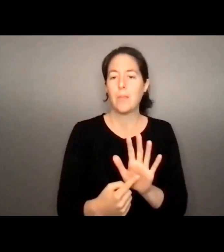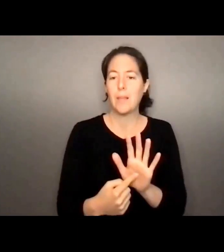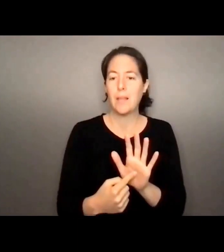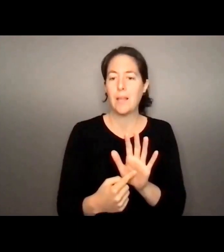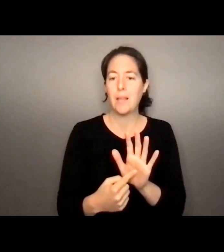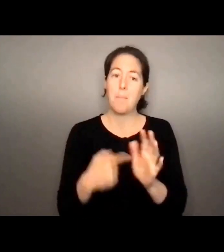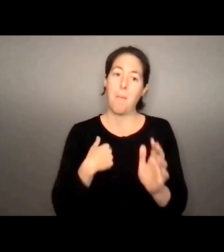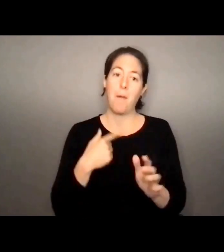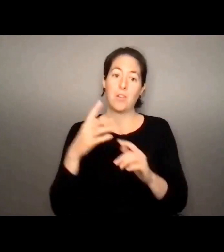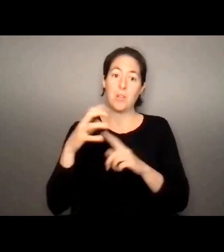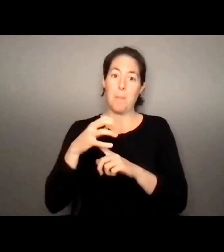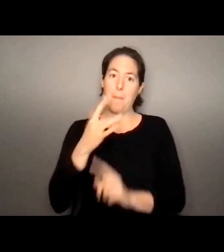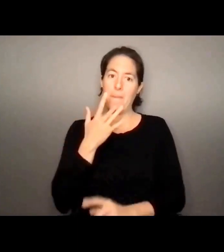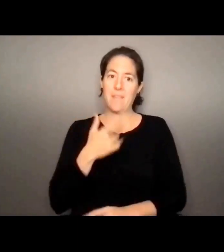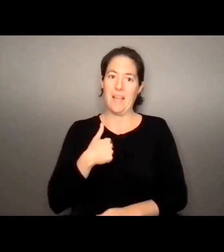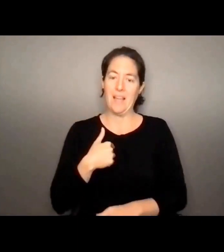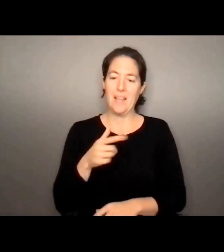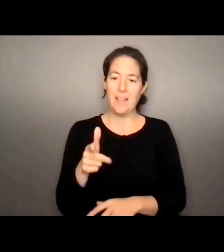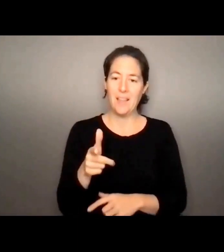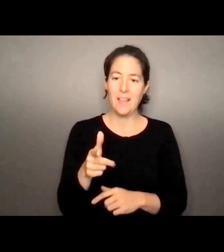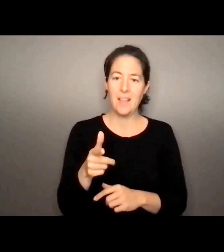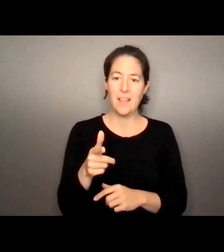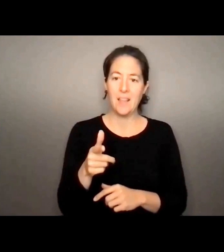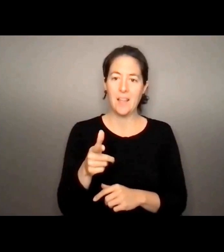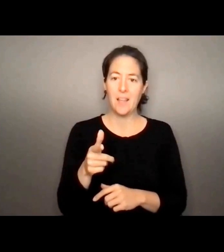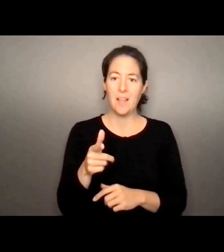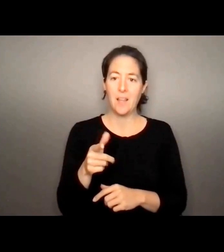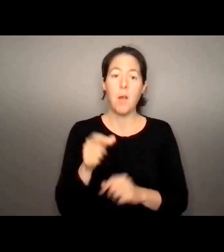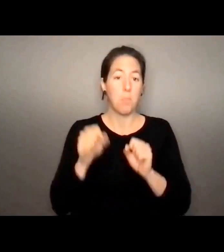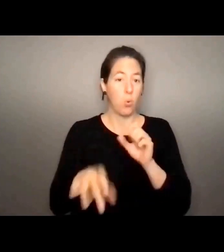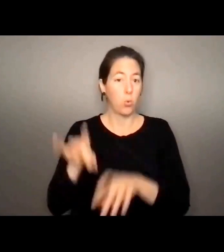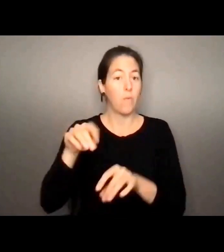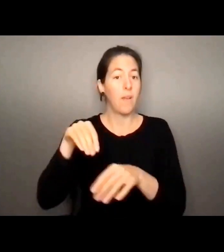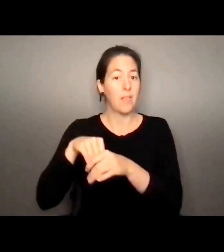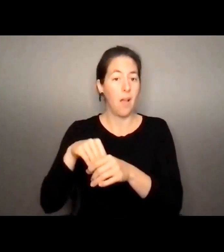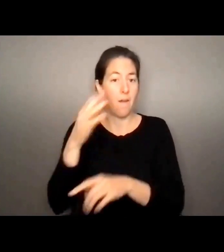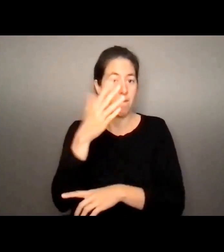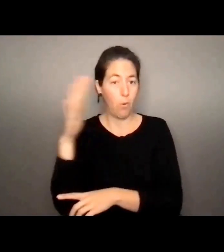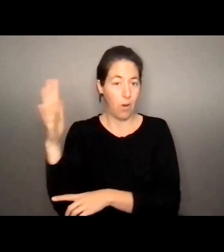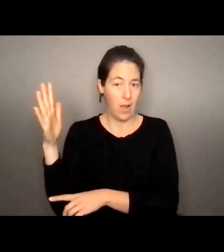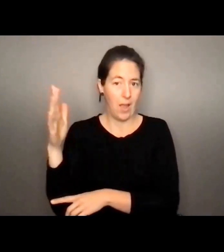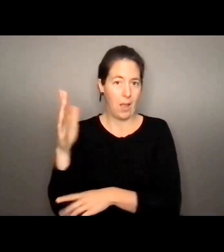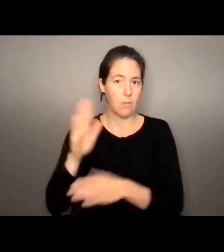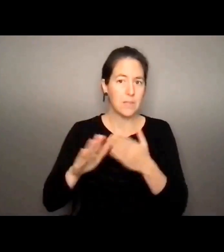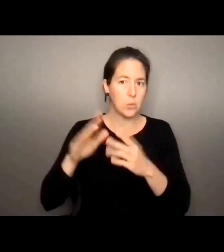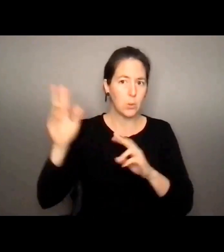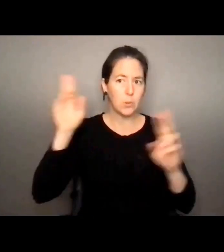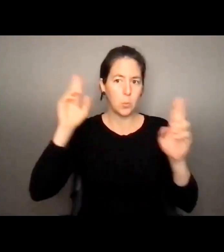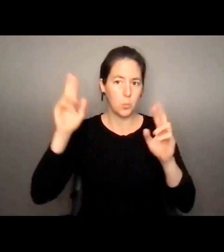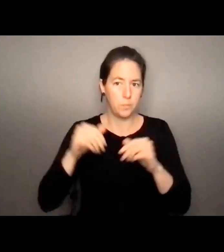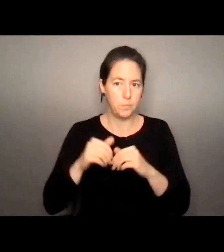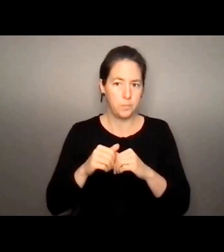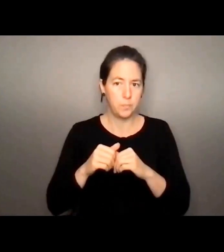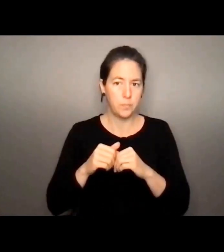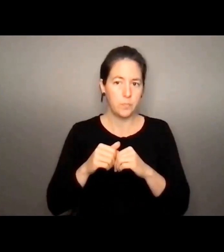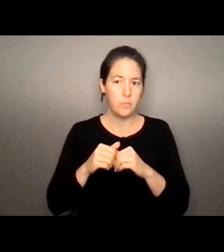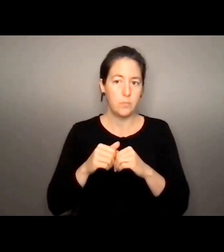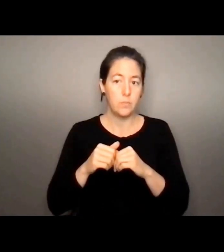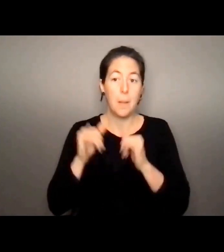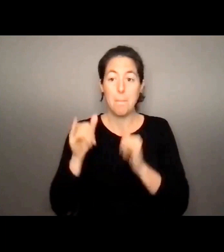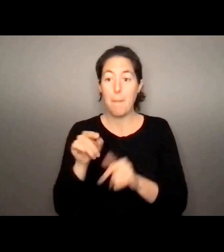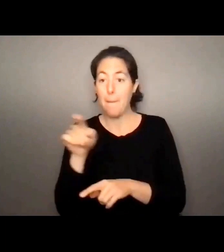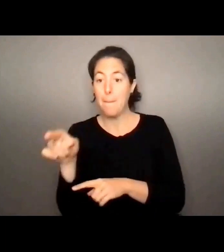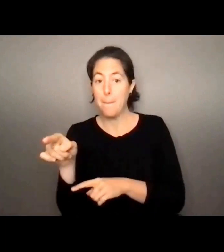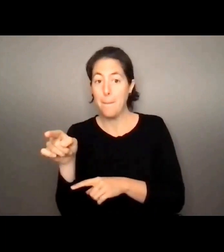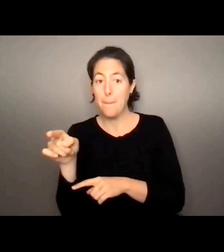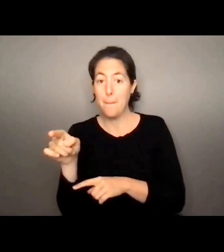préférés. Puis, quand on le trouve en forêt, excuse pour le son, le même petit bloc de culture que je vous ai montré, la